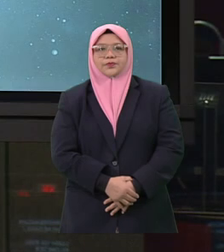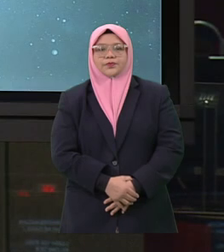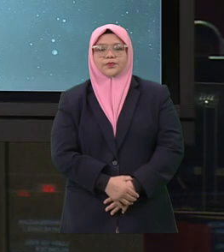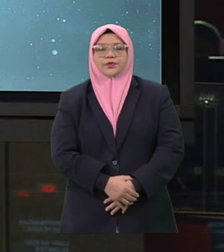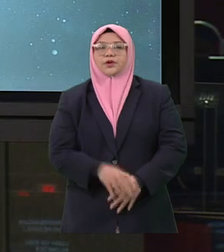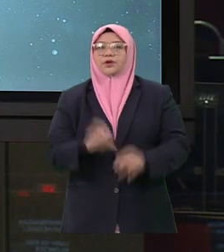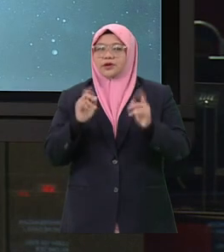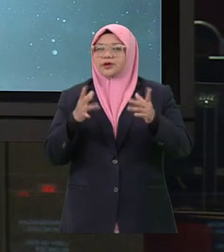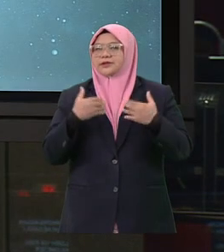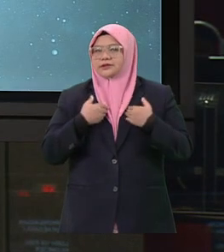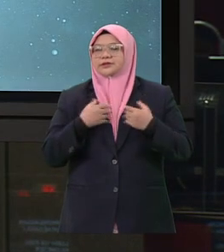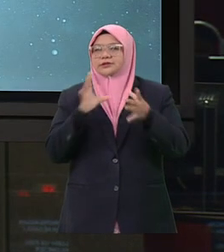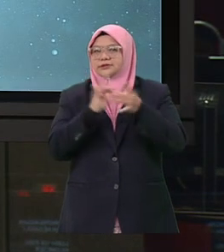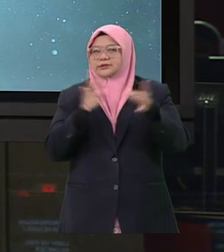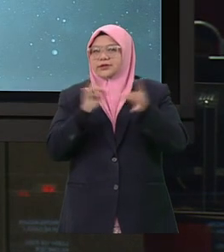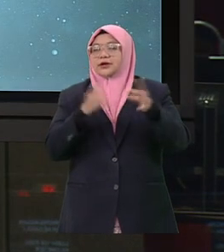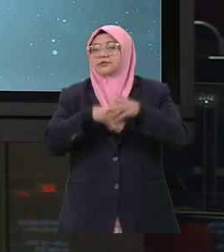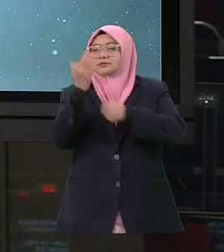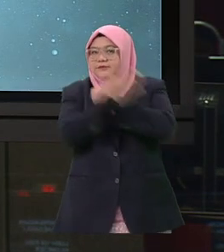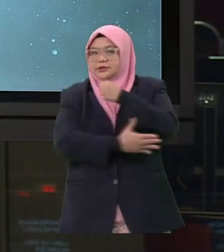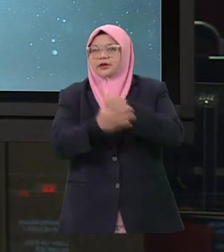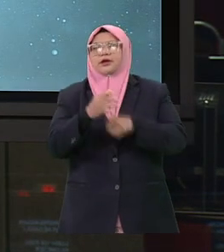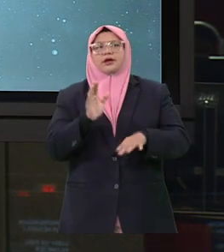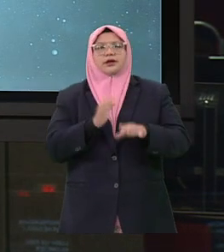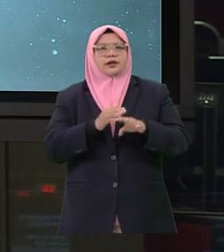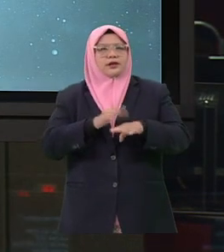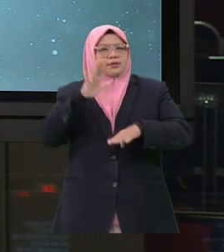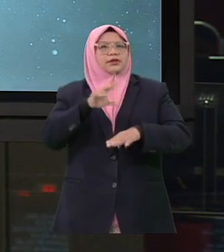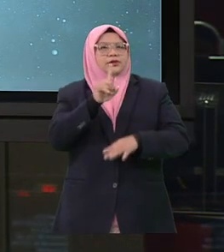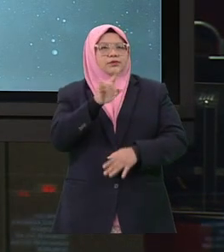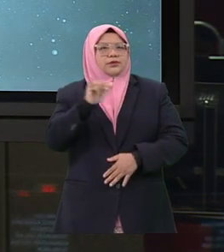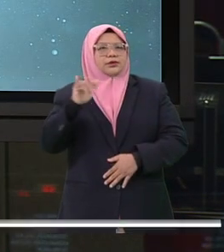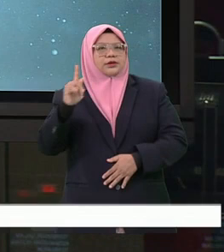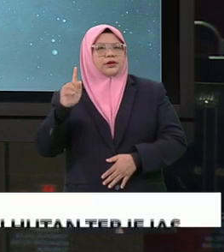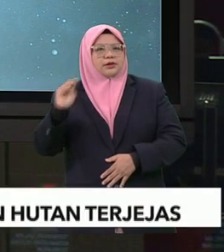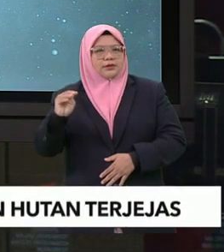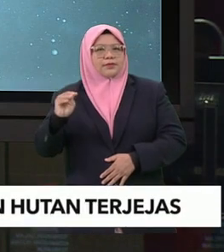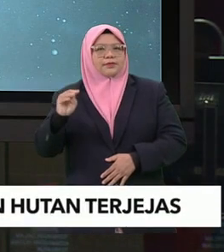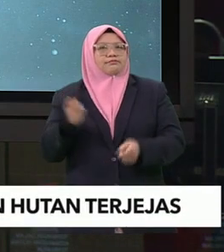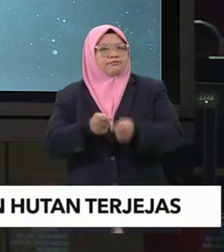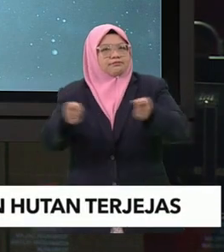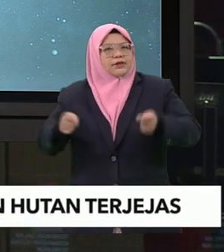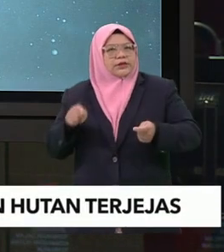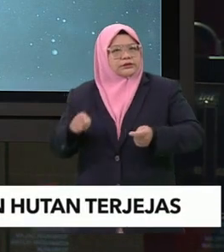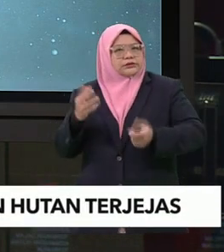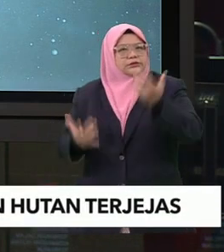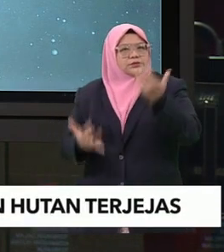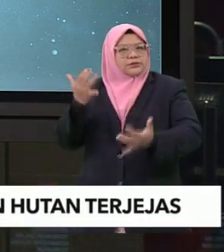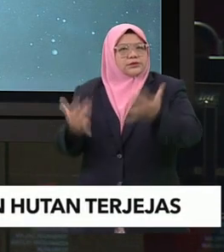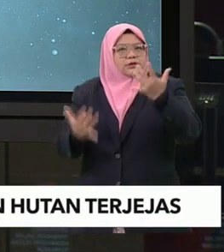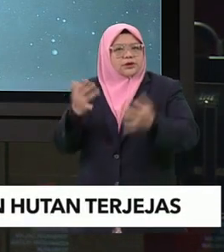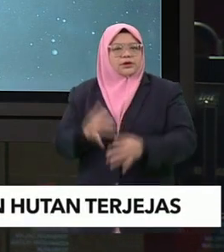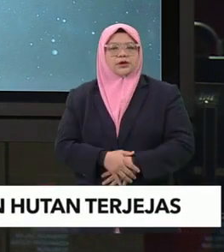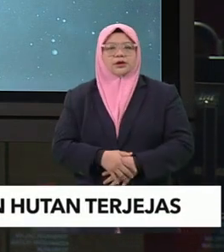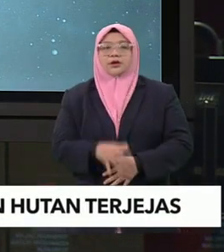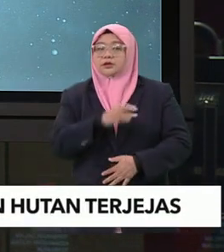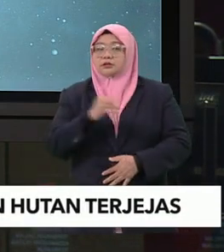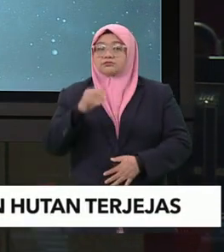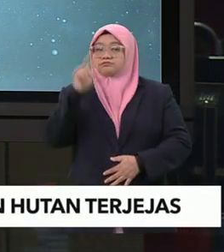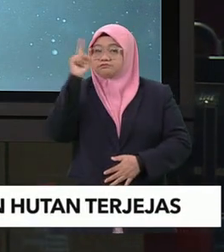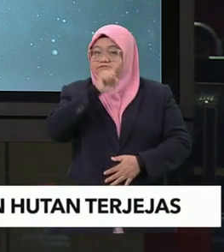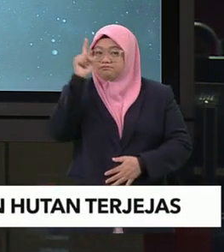sedikit perkembangan luar negara lebih 166000 kilometer persegi kawasan dilaporkan terbakar dalam